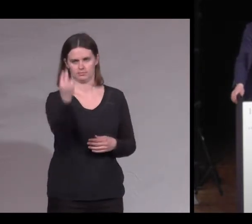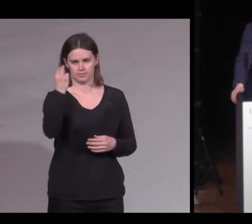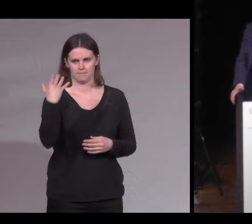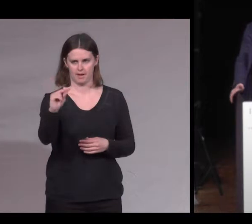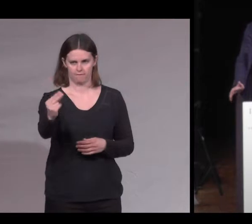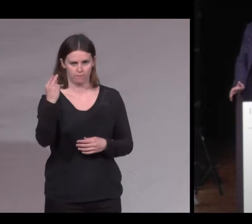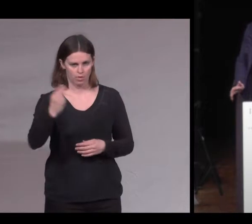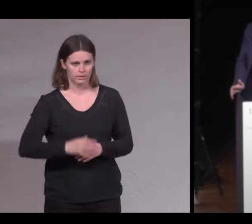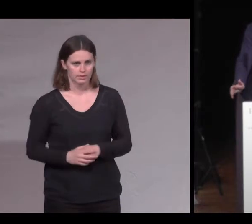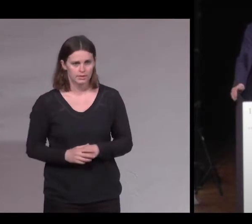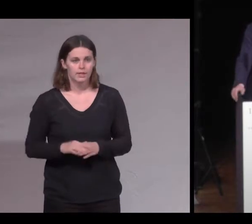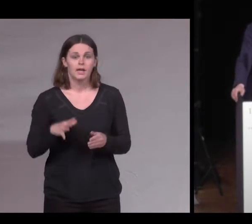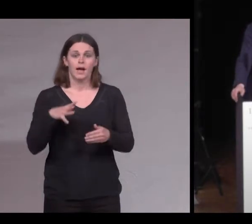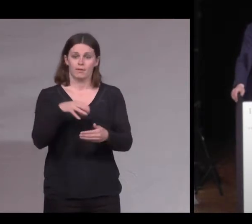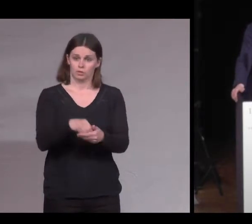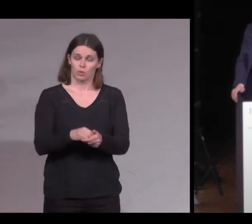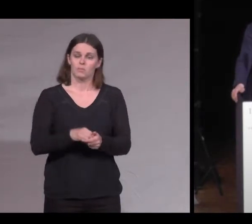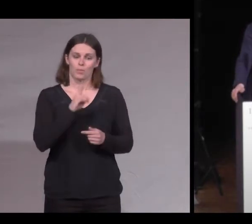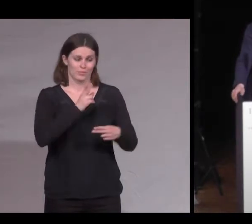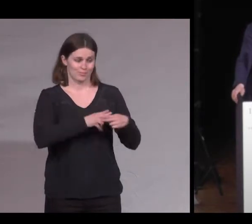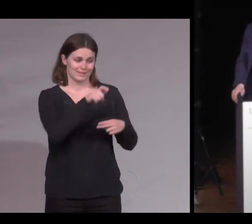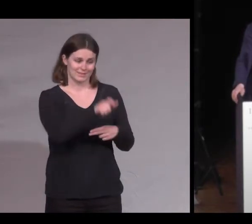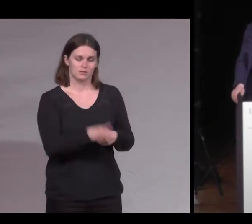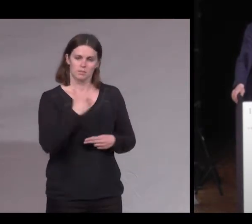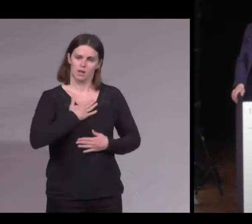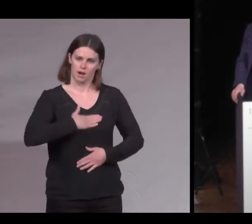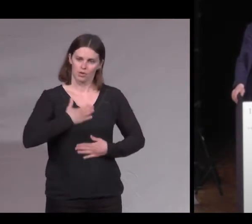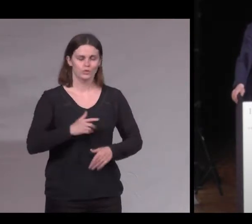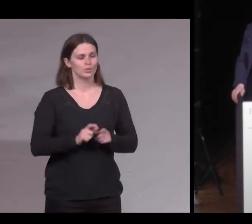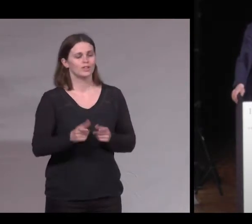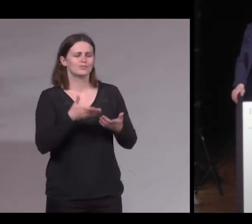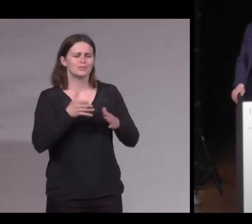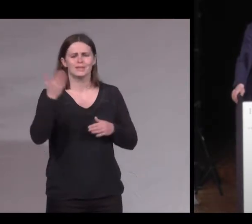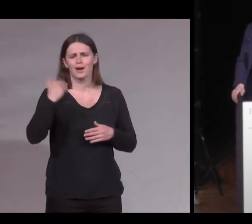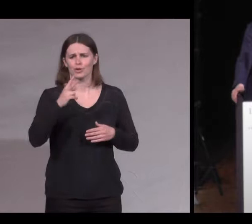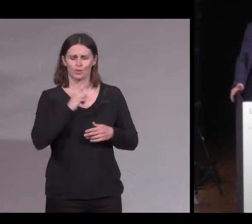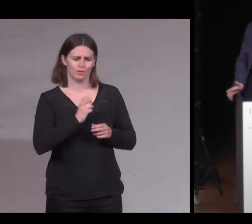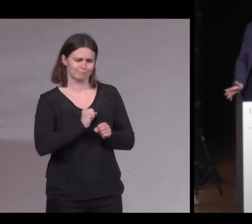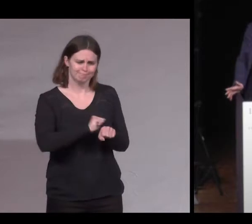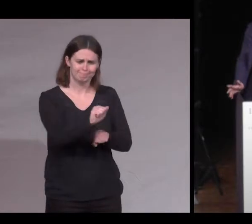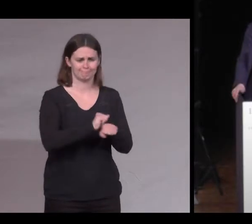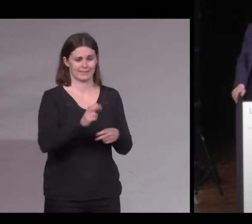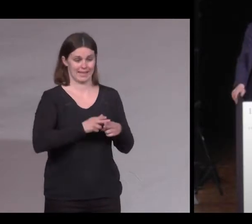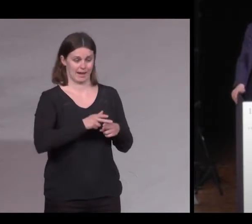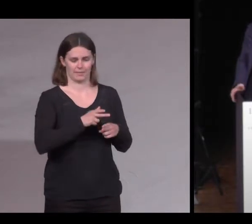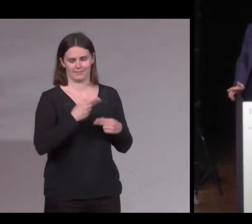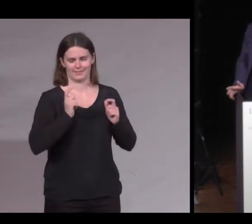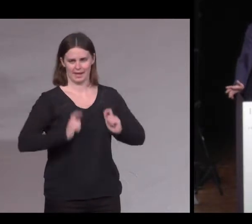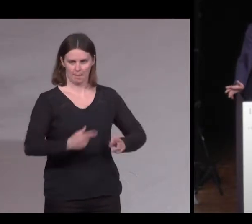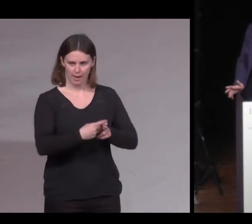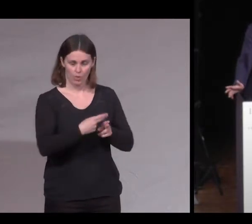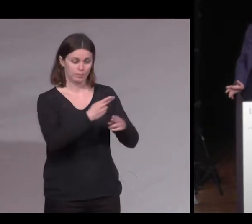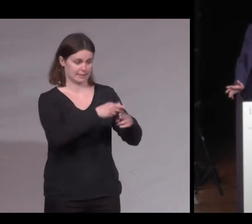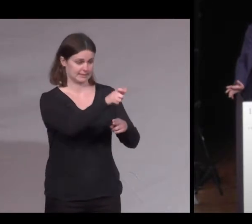pacient velmi pozitivně hodnotil přítomnost terapeuta, byl mu příjemný, oblíbený. Takže můžu říct, že pacienti